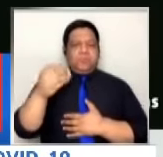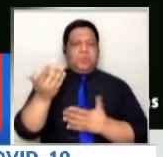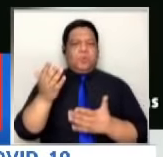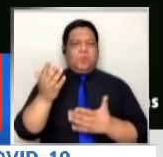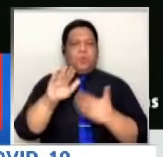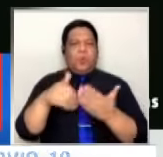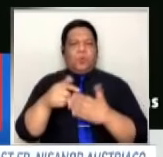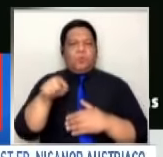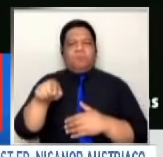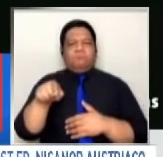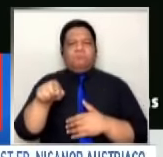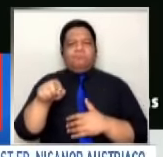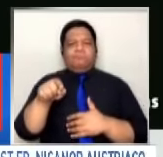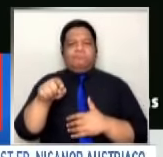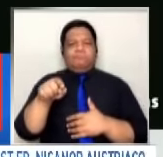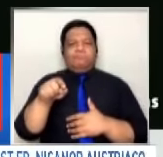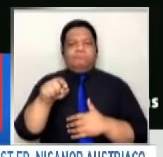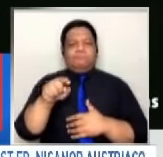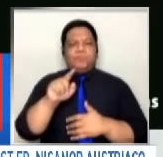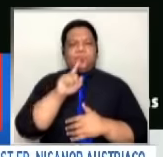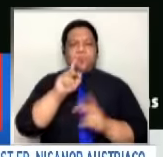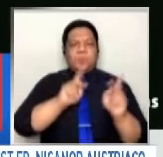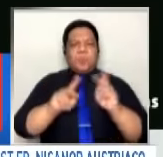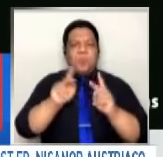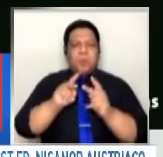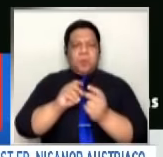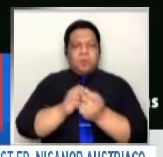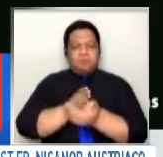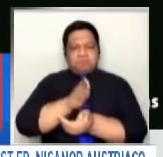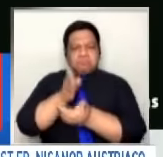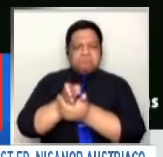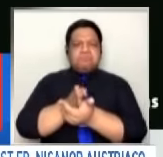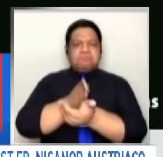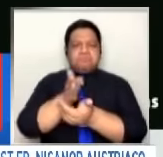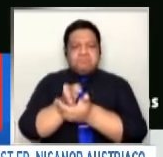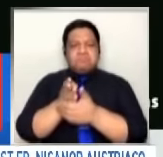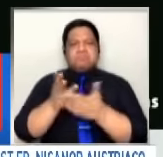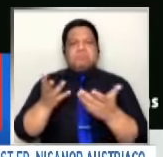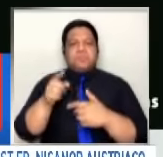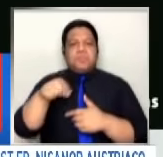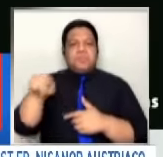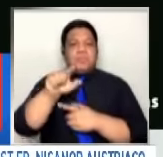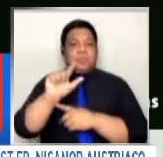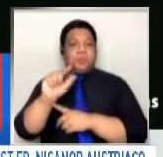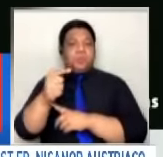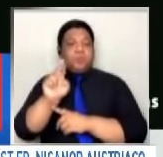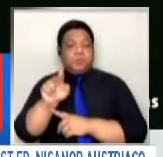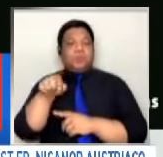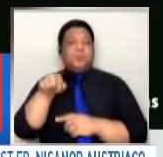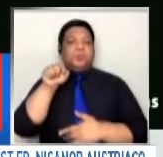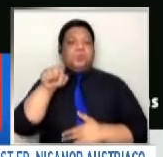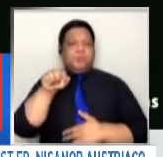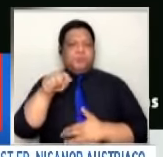of pinupunta ng mga tao na sila po ang mag-allocate nito base po doon sa